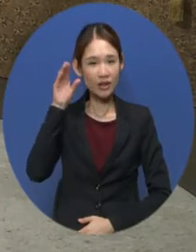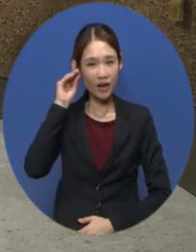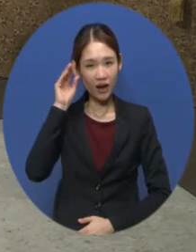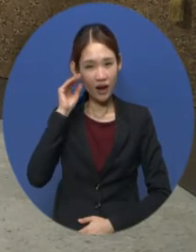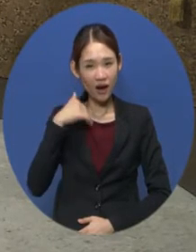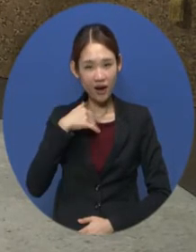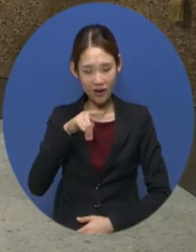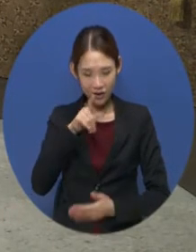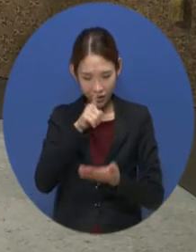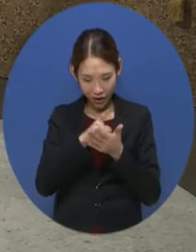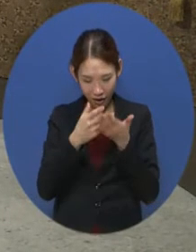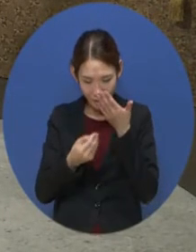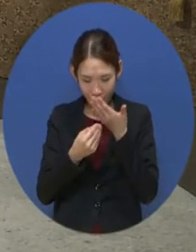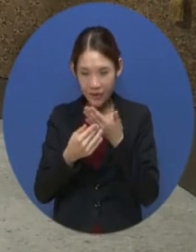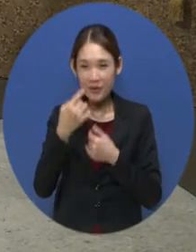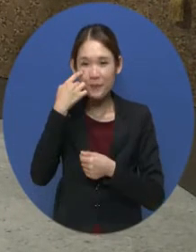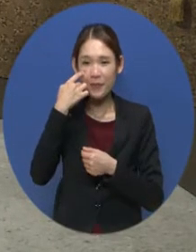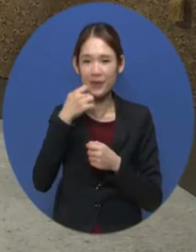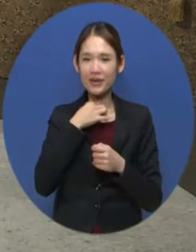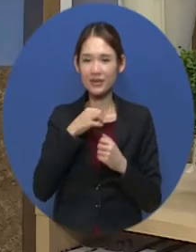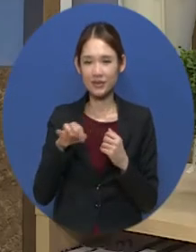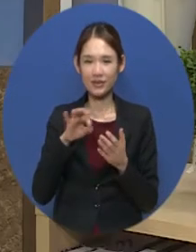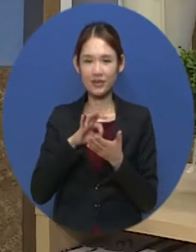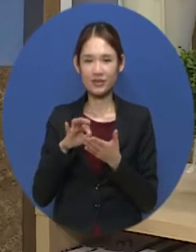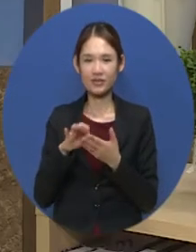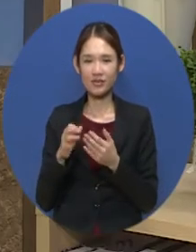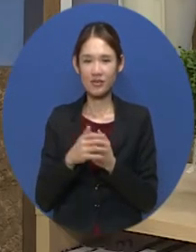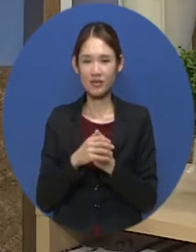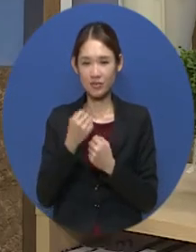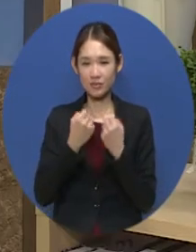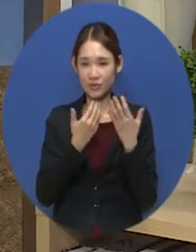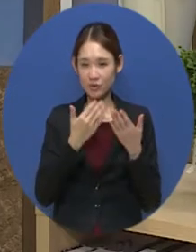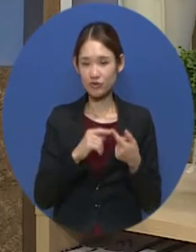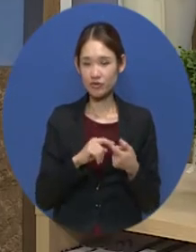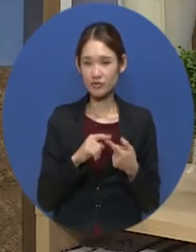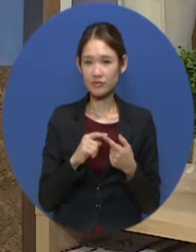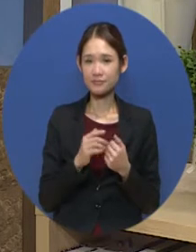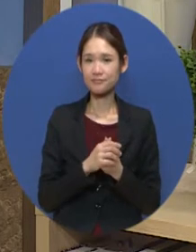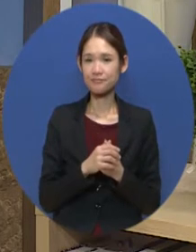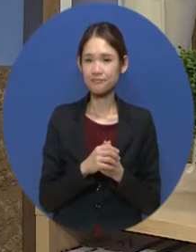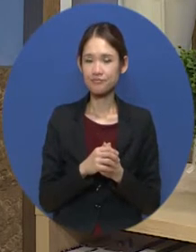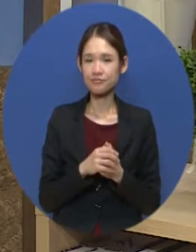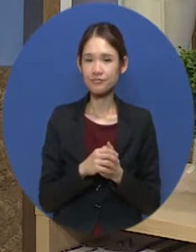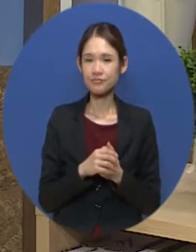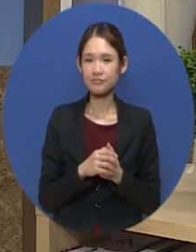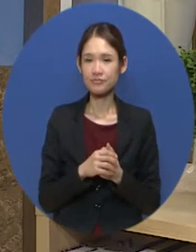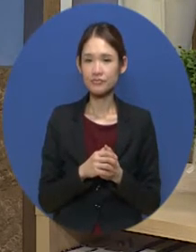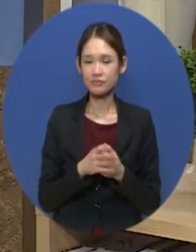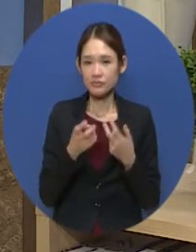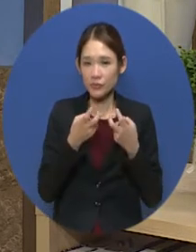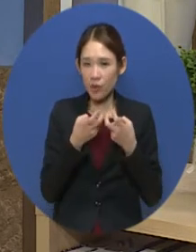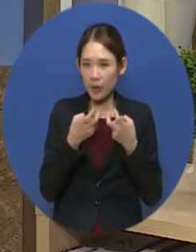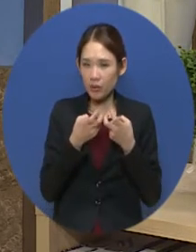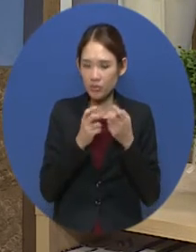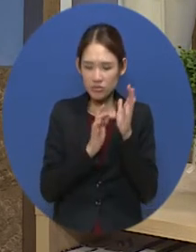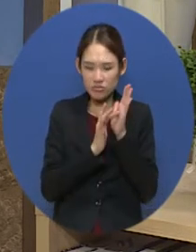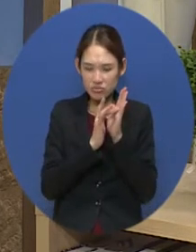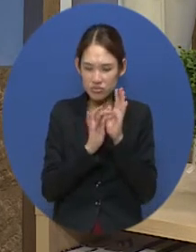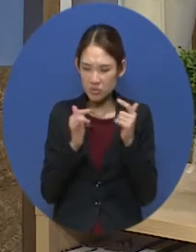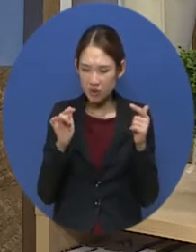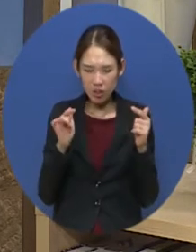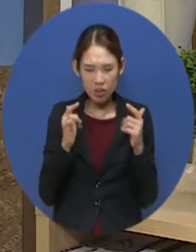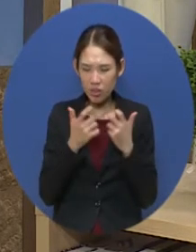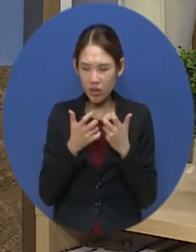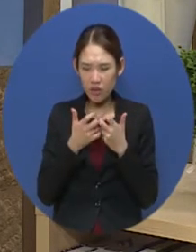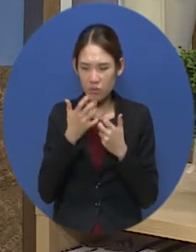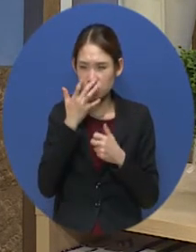들으면서 빨리 써보고 싶다 이런 생각이 들 정도로. 그리고 말씀하신 것처럼 그 용법을 제대로 몰라서 이제